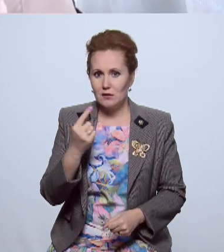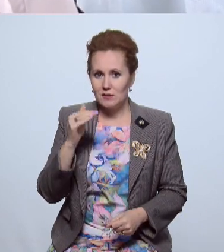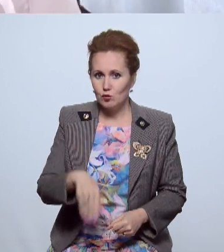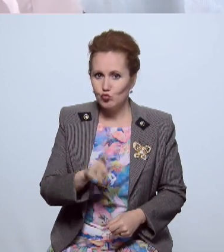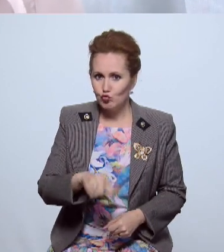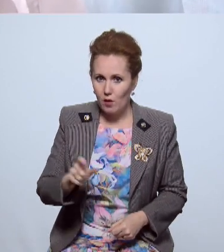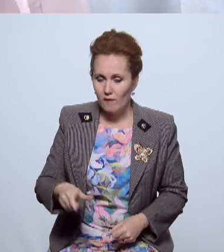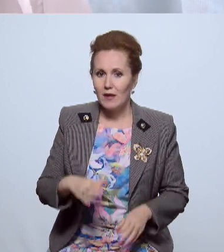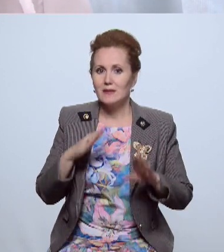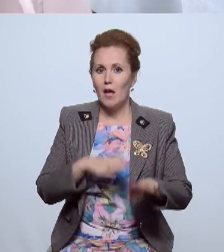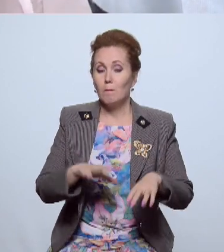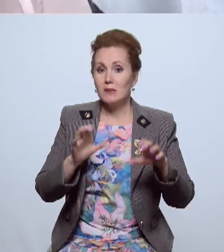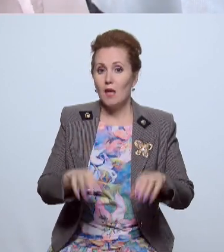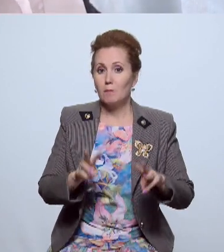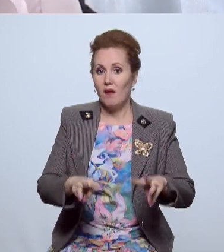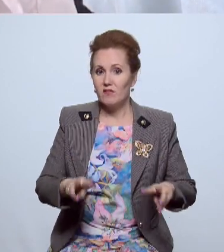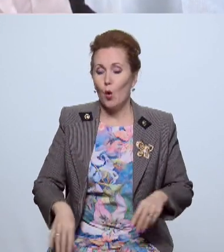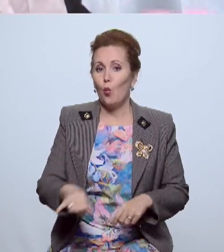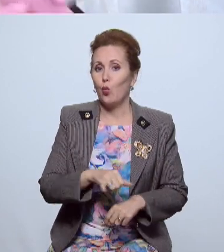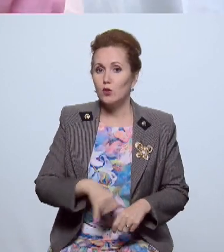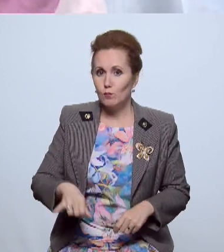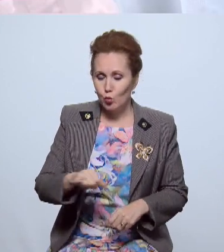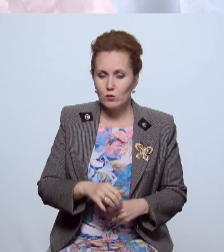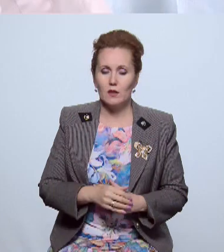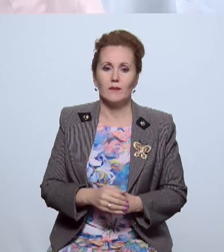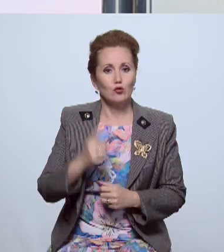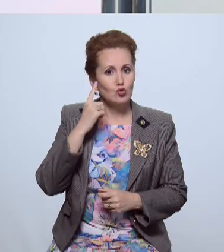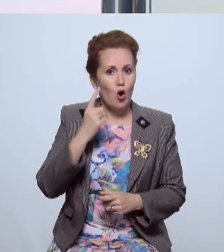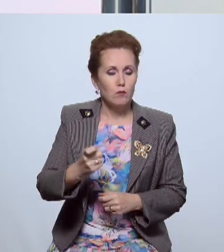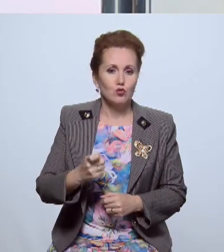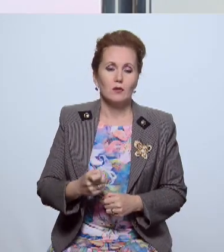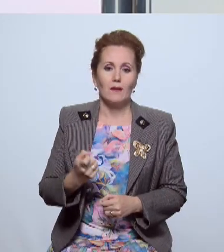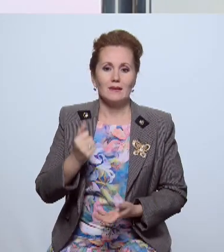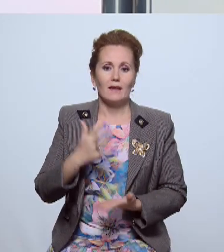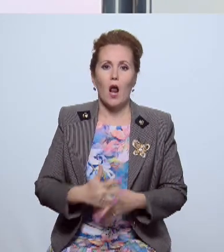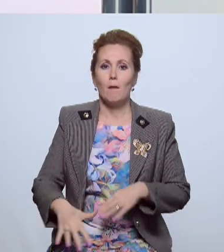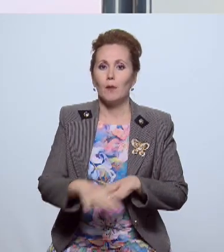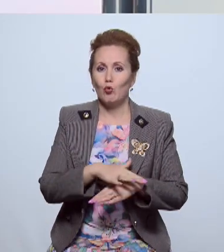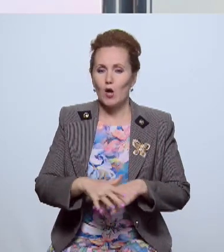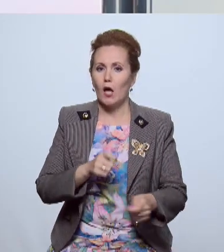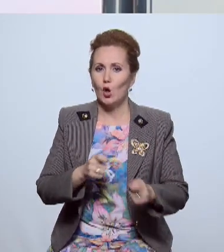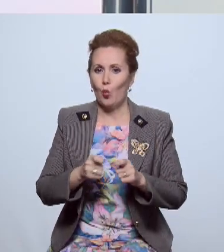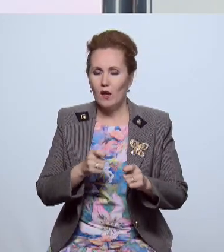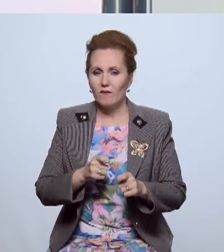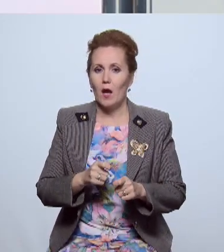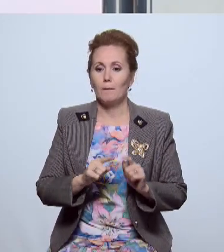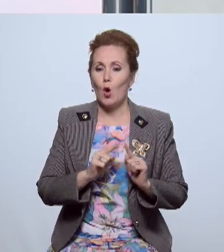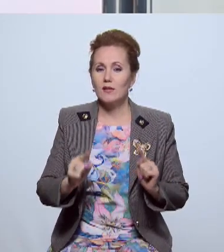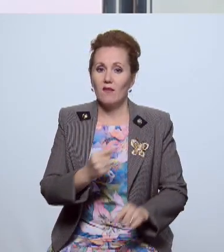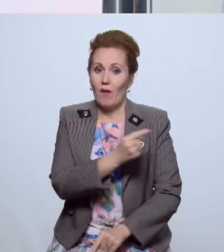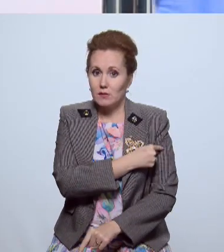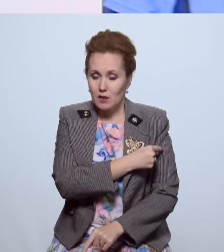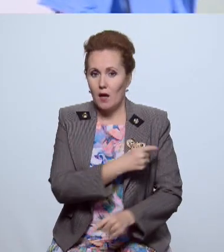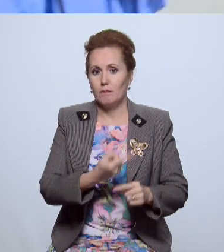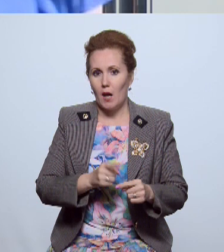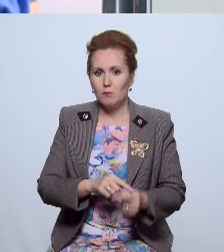человек. Заместитель председателя правительства Удмуртии Эльвира Пинчук сообщила, на центральной площади отрегулировали процесс вакцинации, поэтому